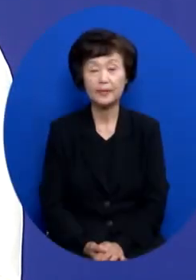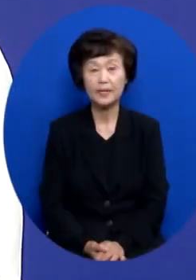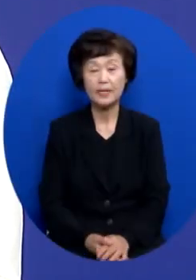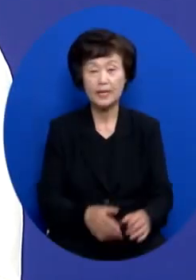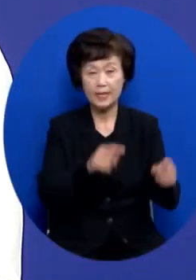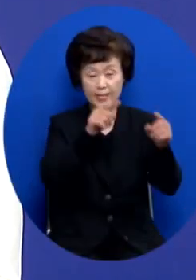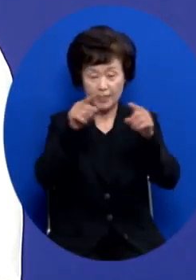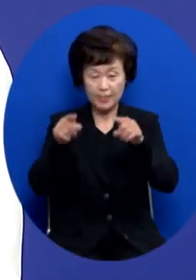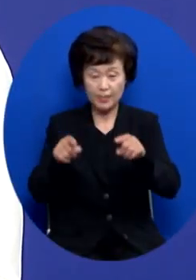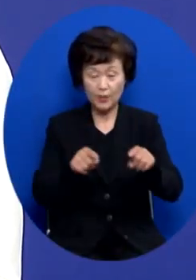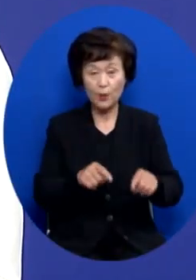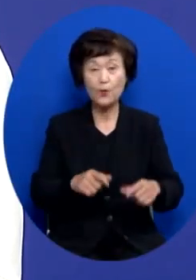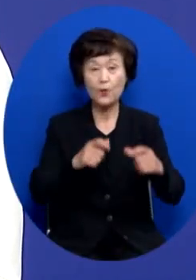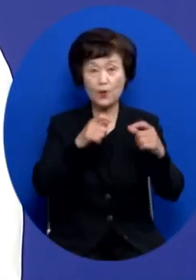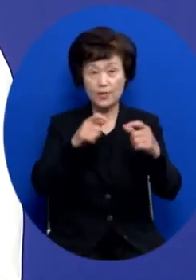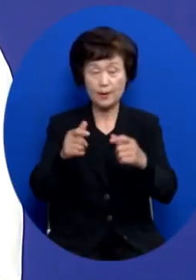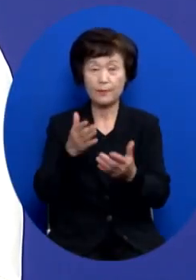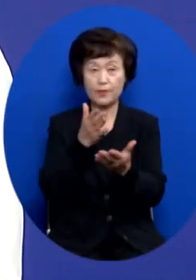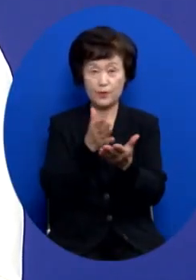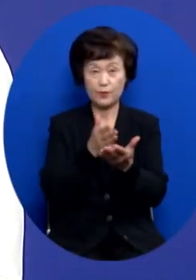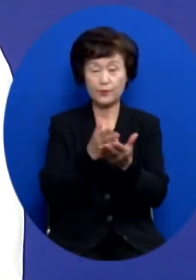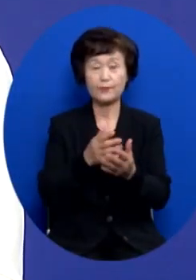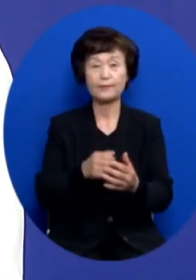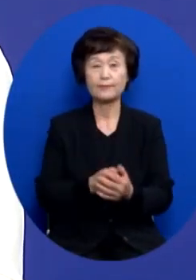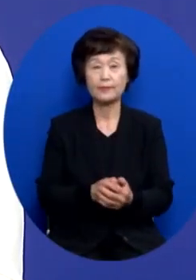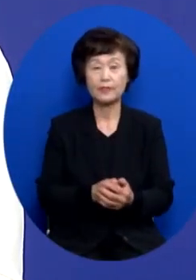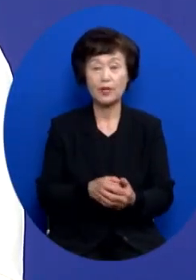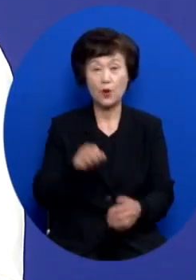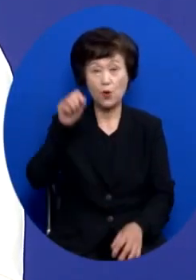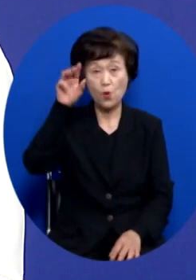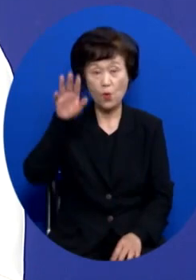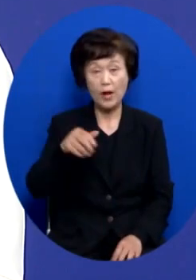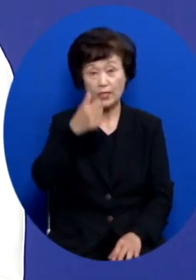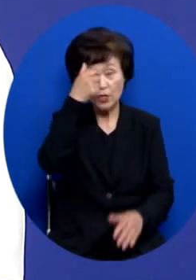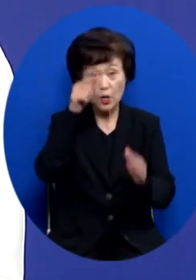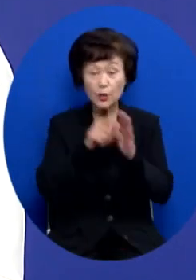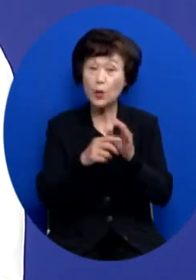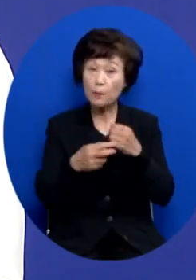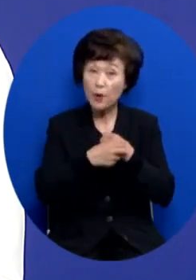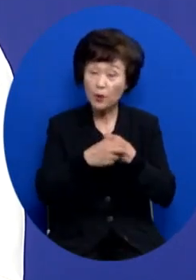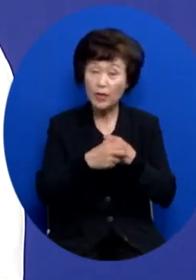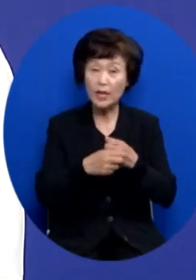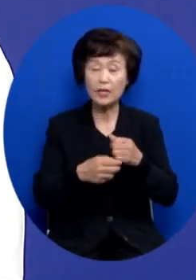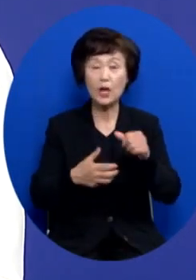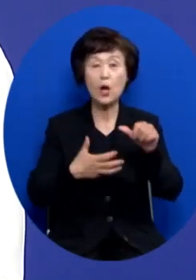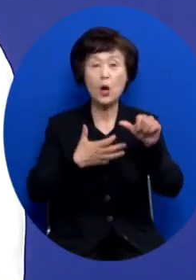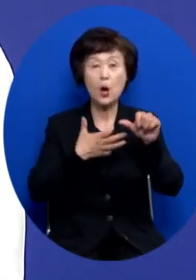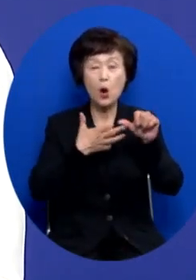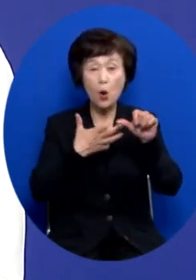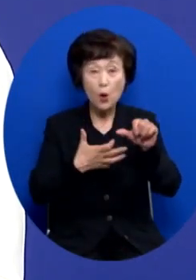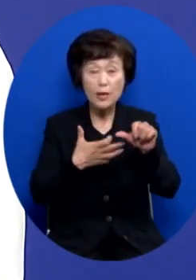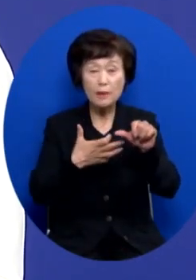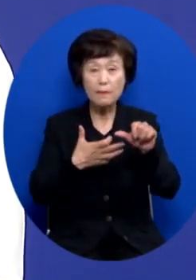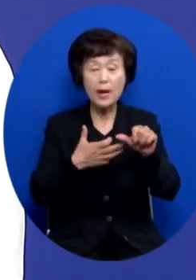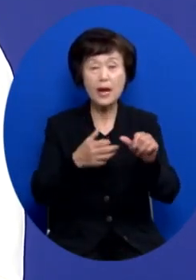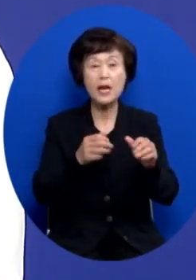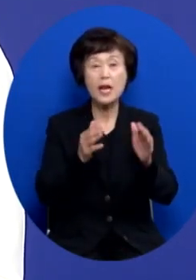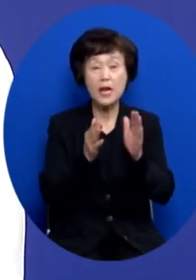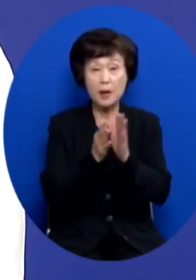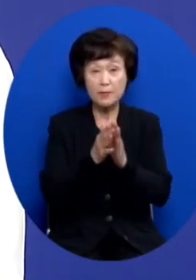전국 각 지역별 네트워크 뉴스입니다. 광주 기독병원은 5.18 민주화운동 제43주년을